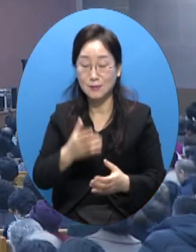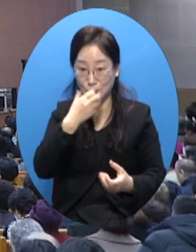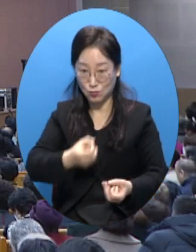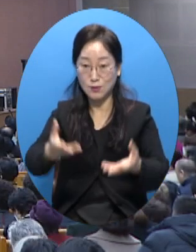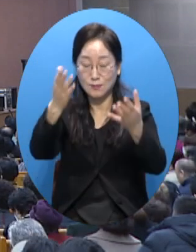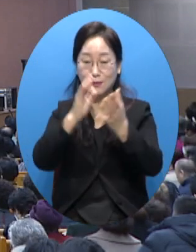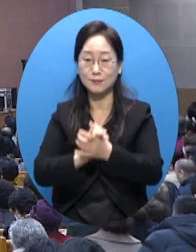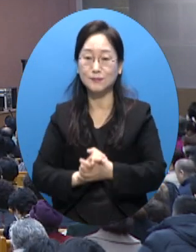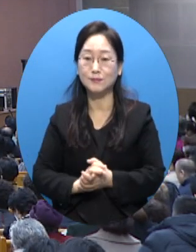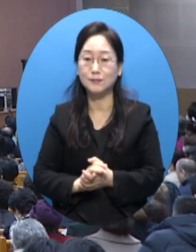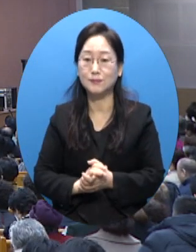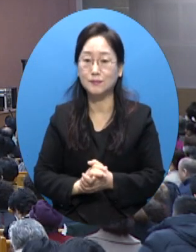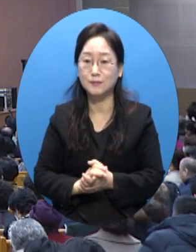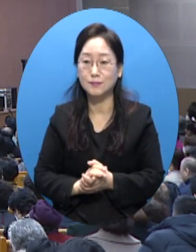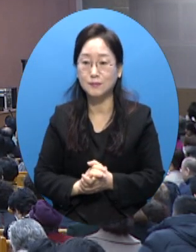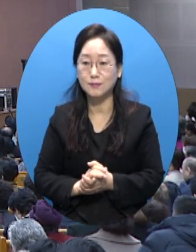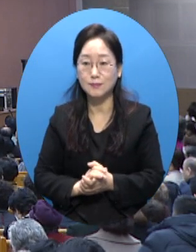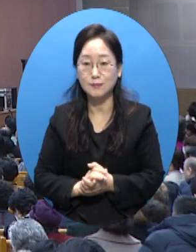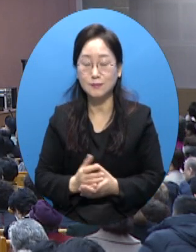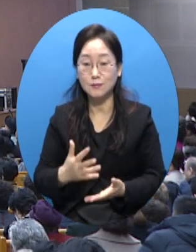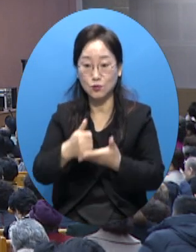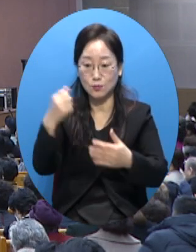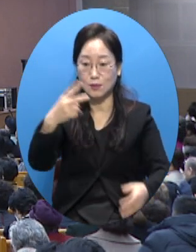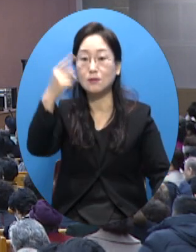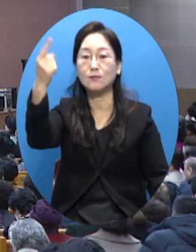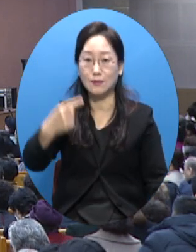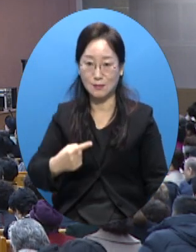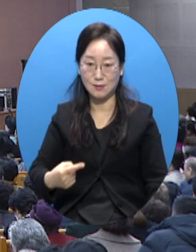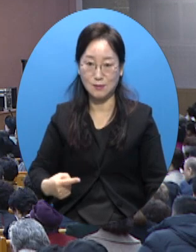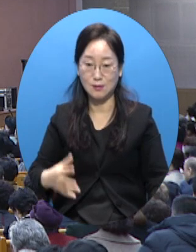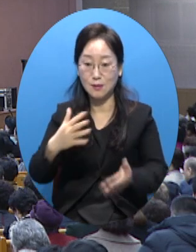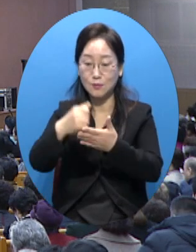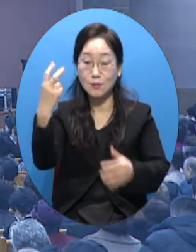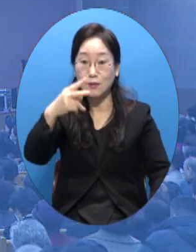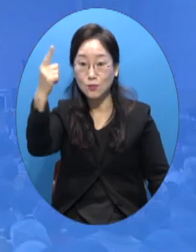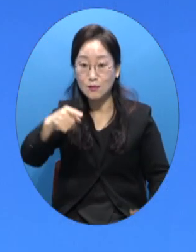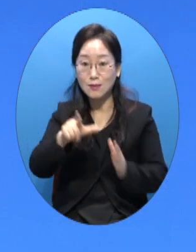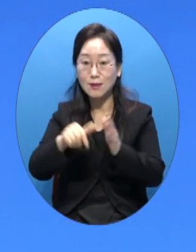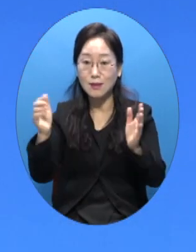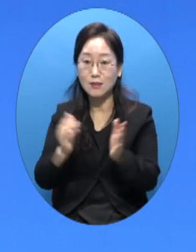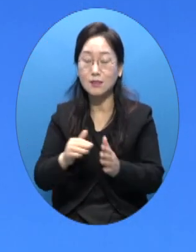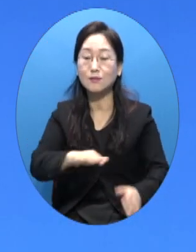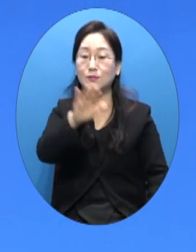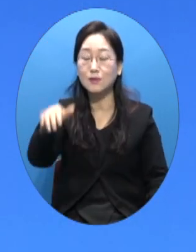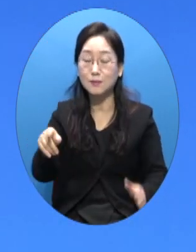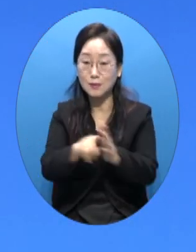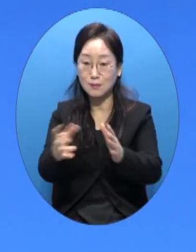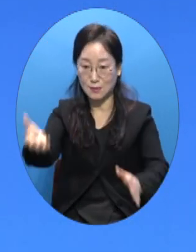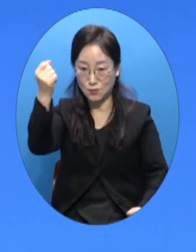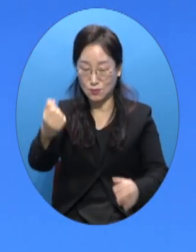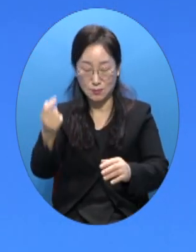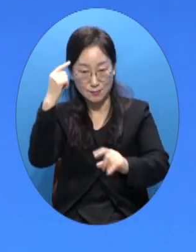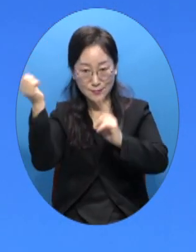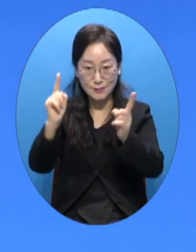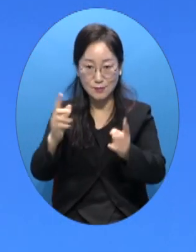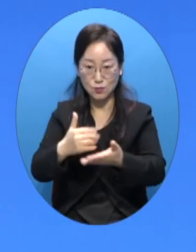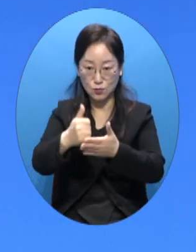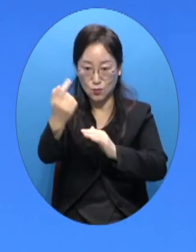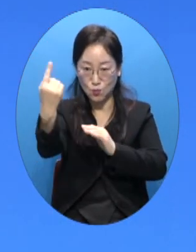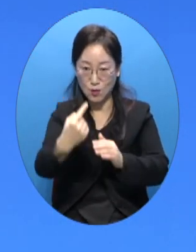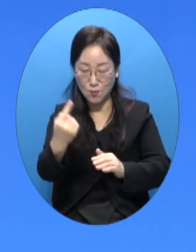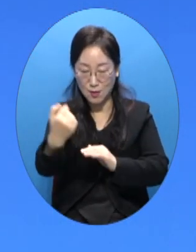이름으로 축원합니다 아멘 우리 주님 다시 오십니다 주님 다시 올 때까지 우리가 믿음으로 일어나서 주님 모시를